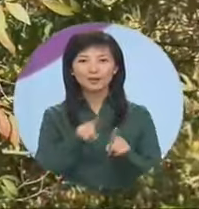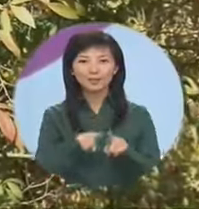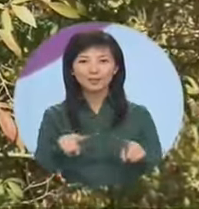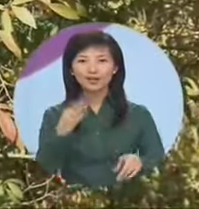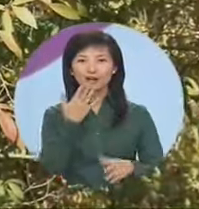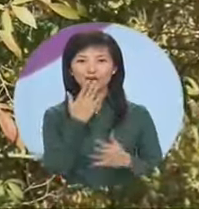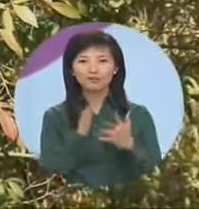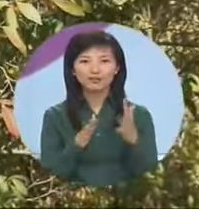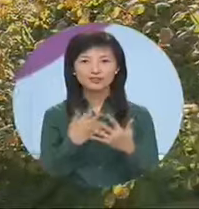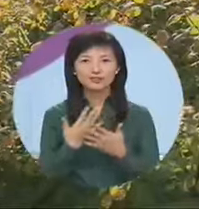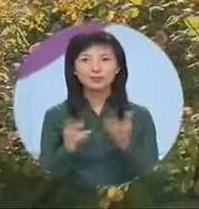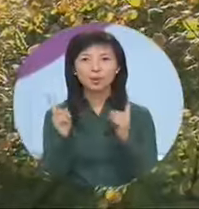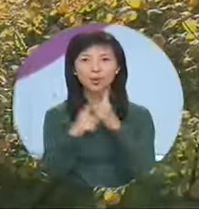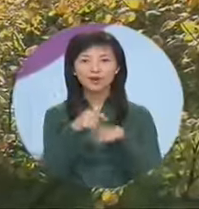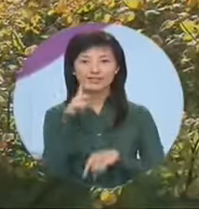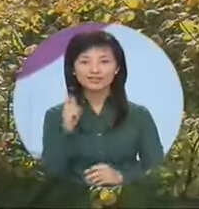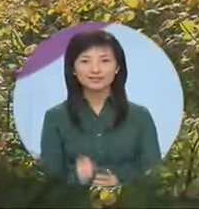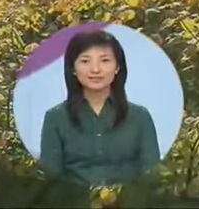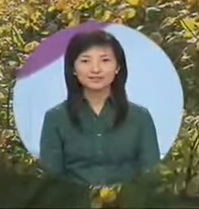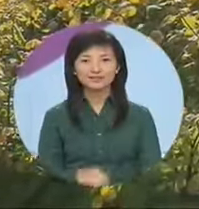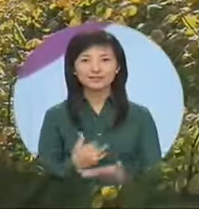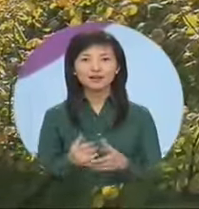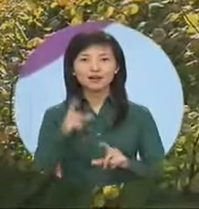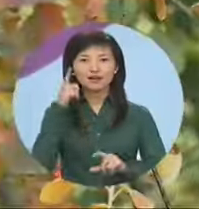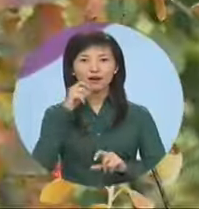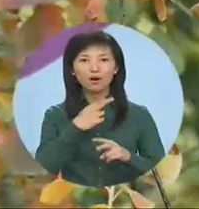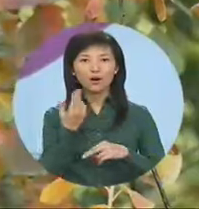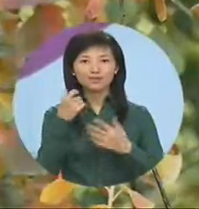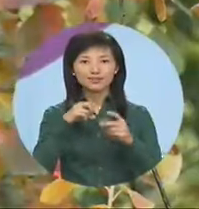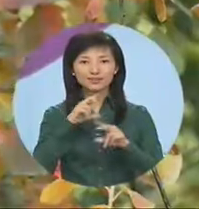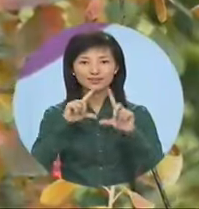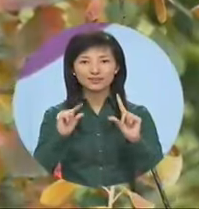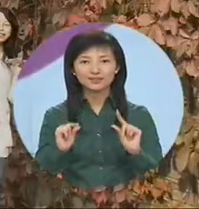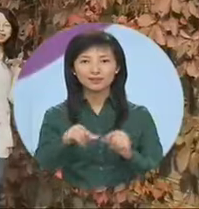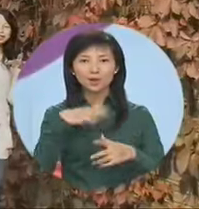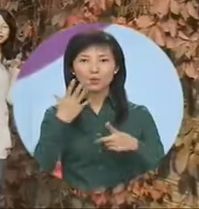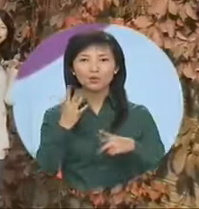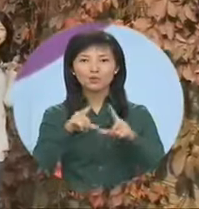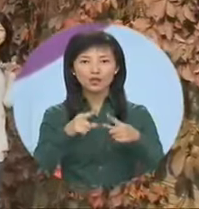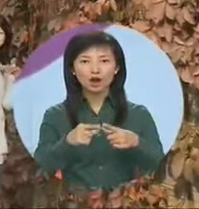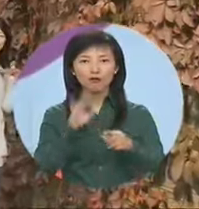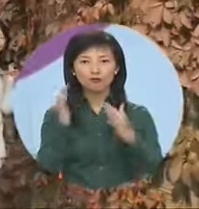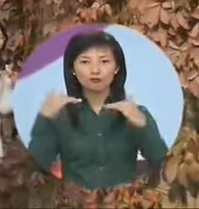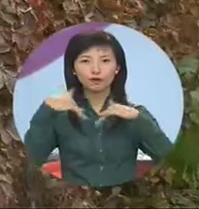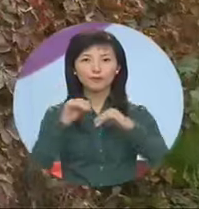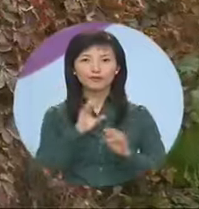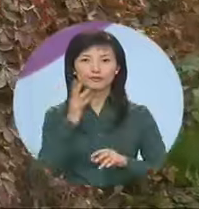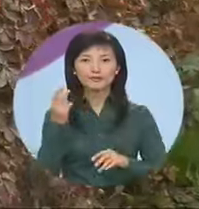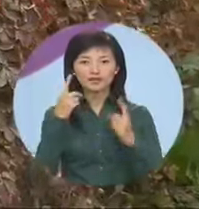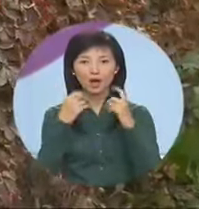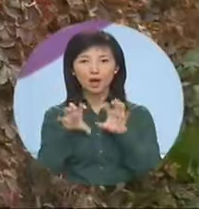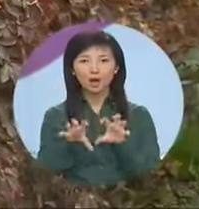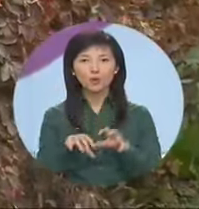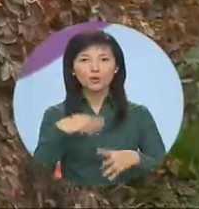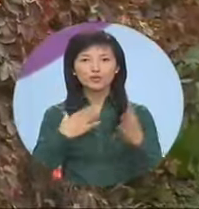同风情，可谓移步换景。微微染上鹅黄的银杏叶，扣丹般的五角枫，火红色的爬山虎，城